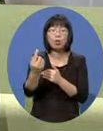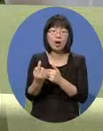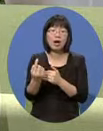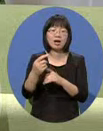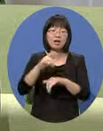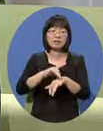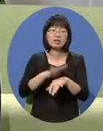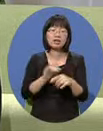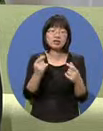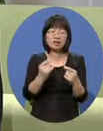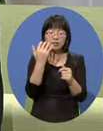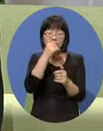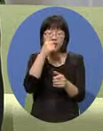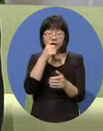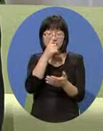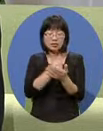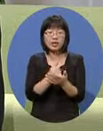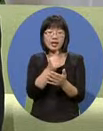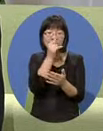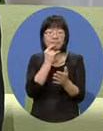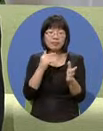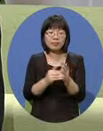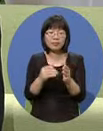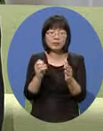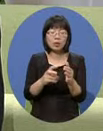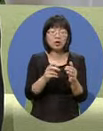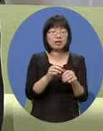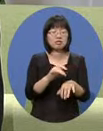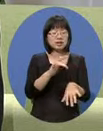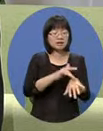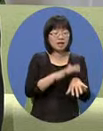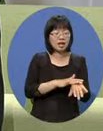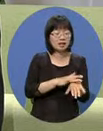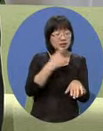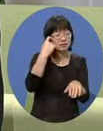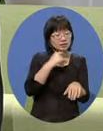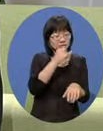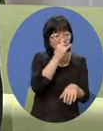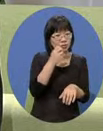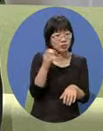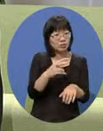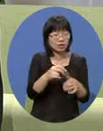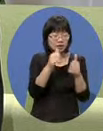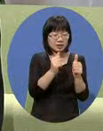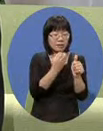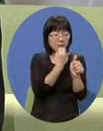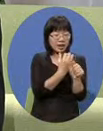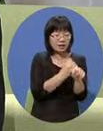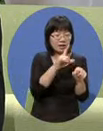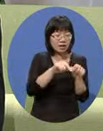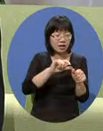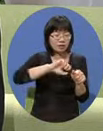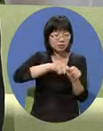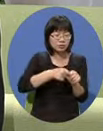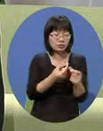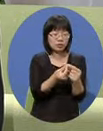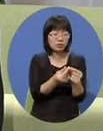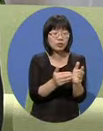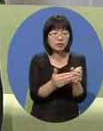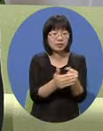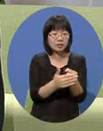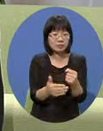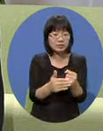하고 또 그다음에 이제 범죄율이 너무 기소율 어떤 이 처벌받는 수위가 낮다 보니까